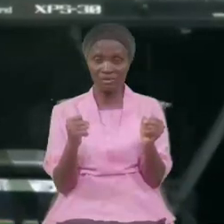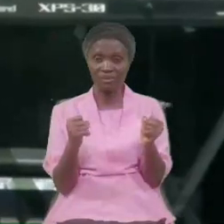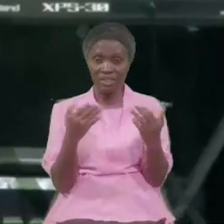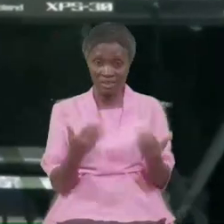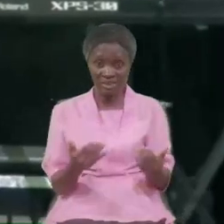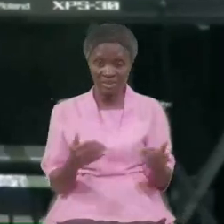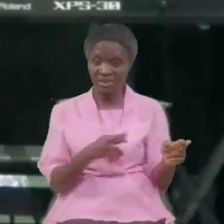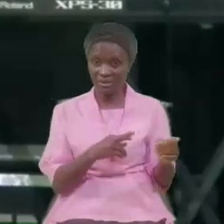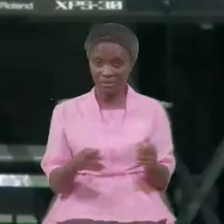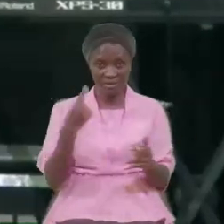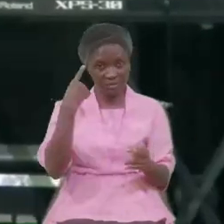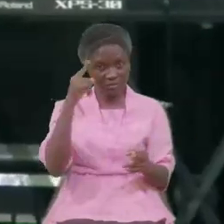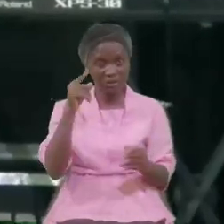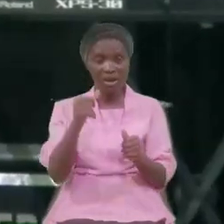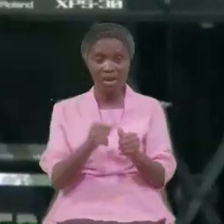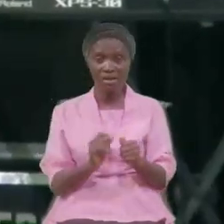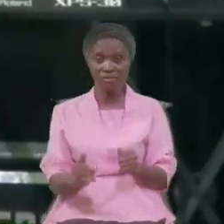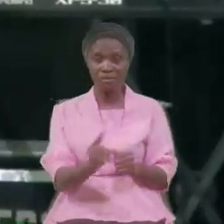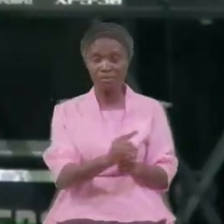tout est disponible pour nous maintenant.